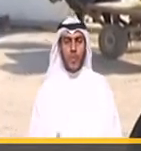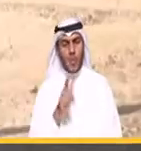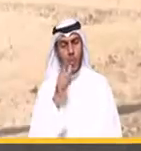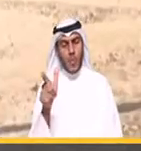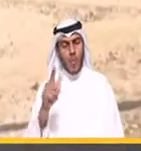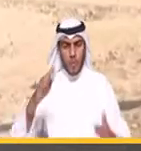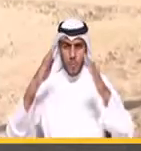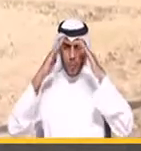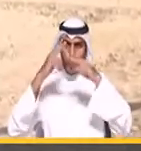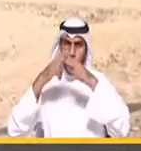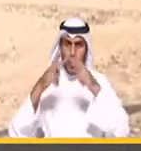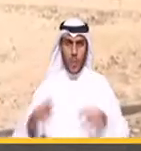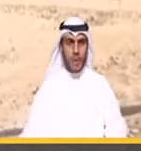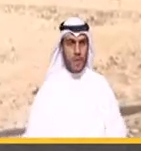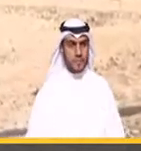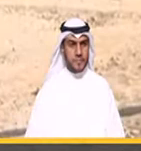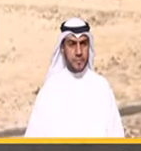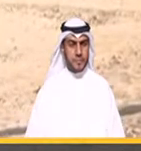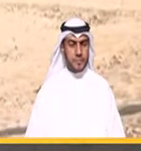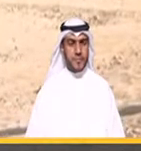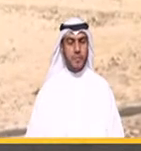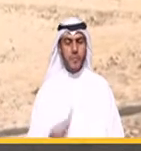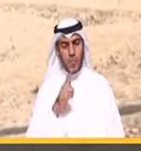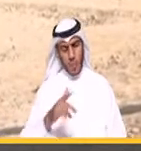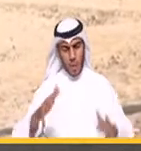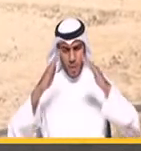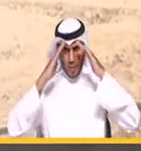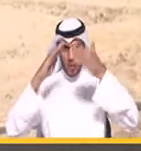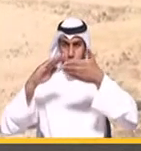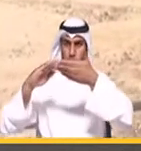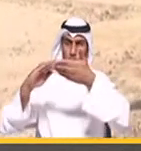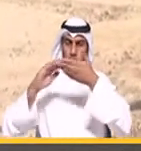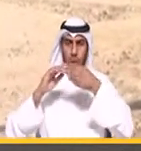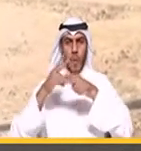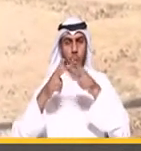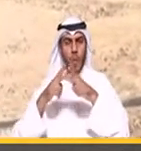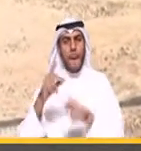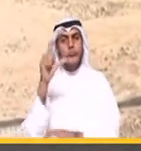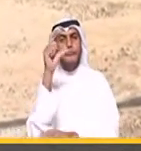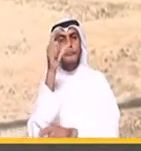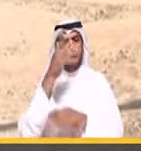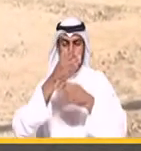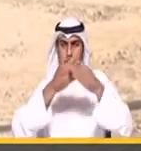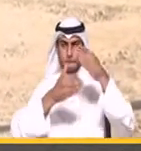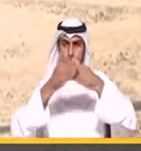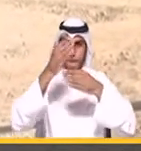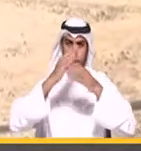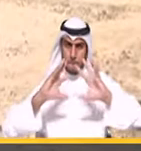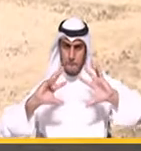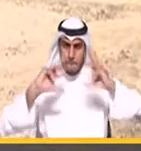الشكر اشكر ام على اه عن مساعداتها قدمنا ياه ك مساجد اه